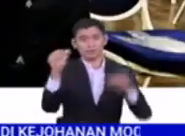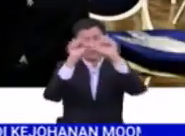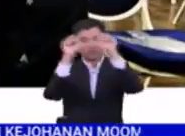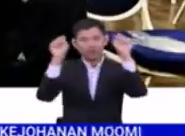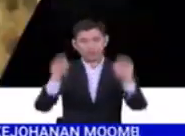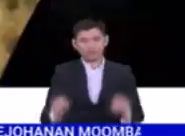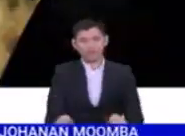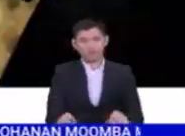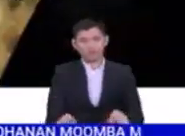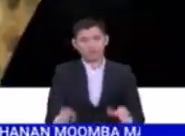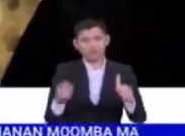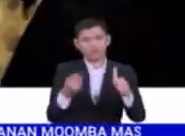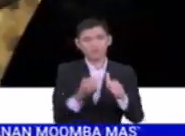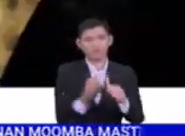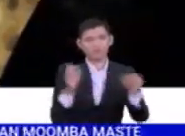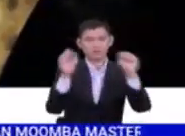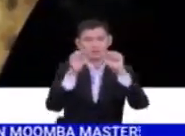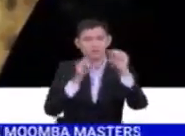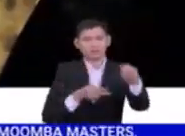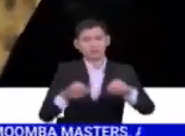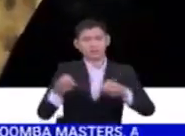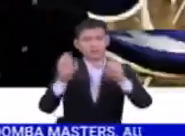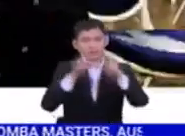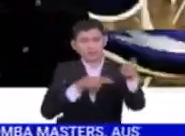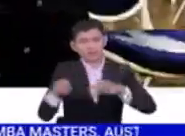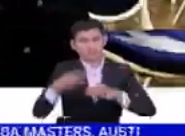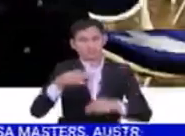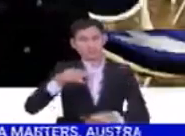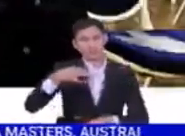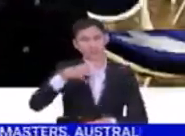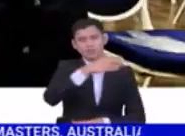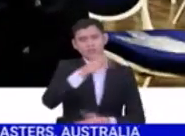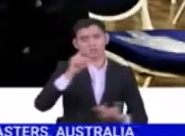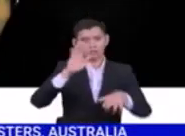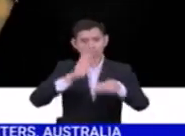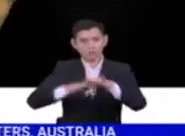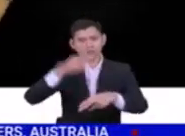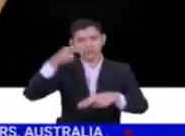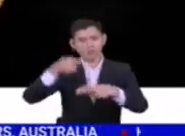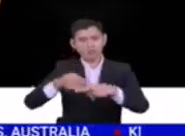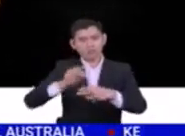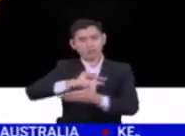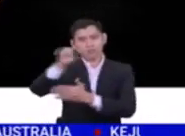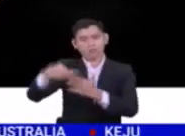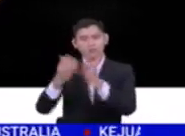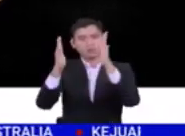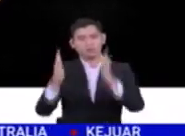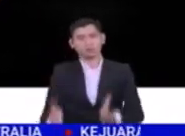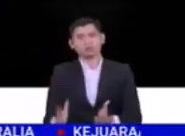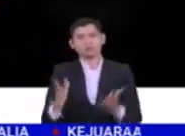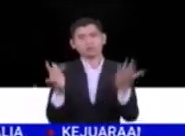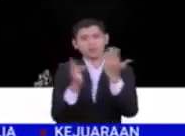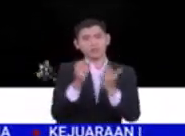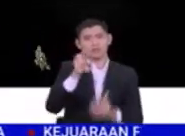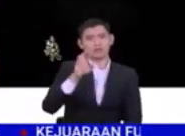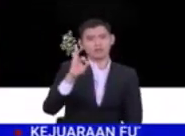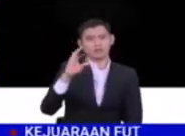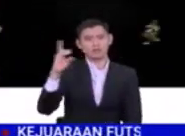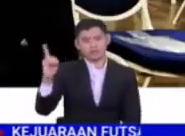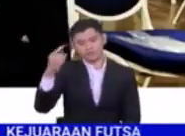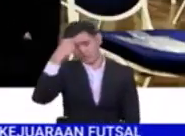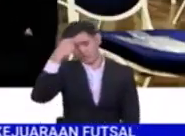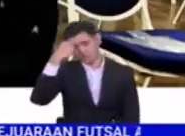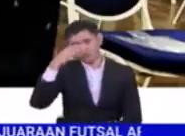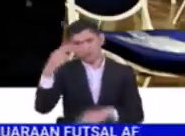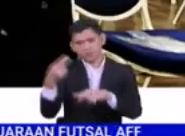utama yaitu sistem pengurusan jubah transistem panggilan nama Dragon teknologi are Fed gunakan Medan